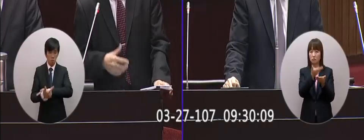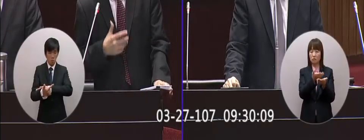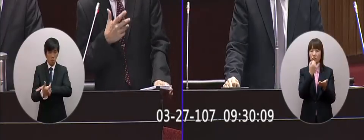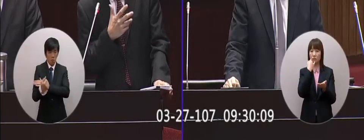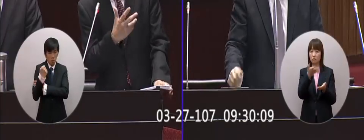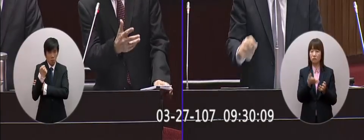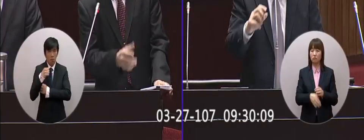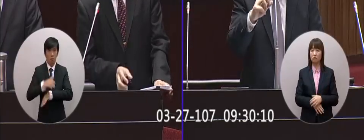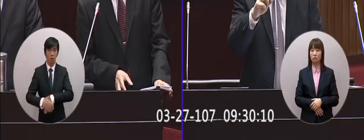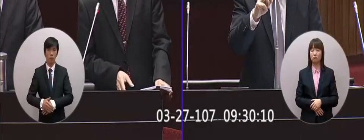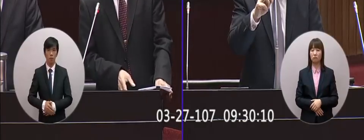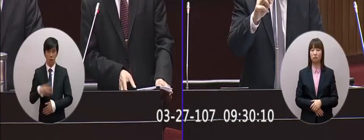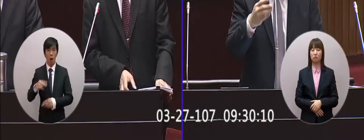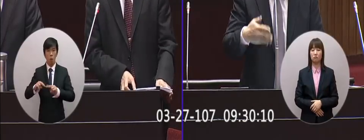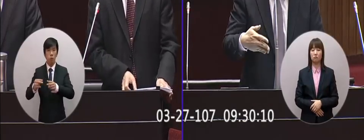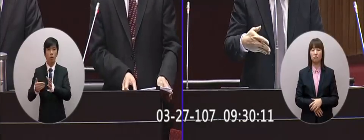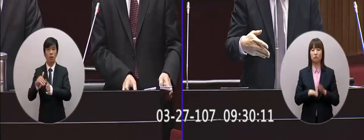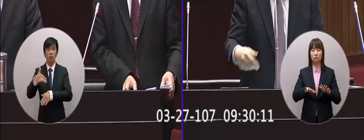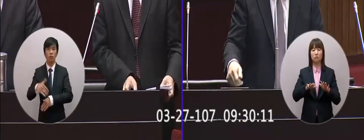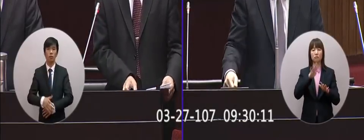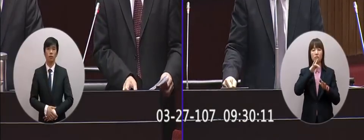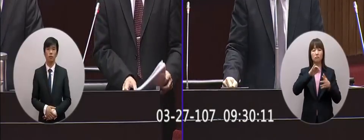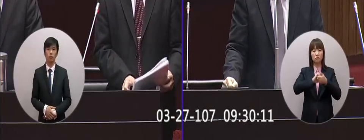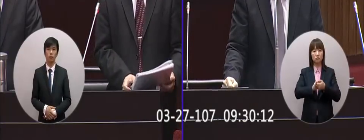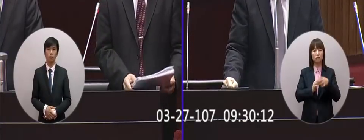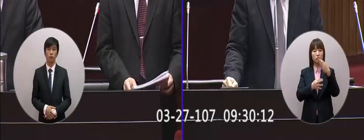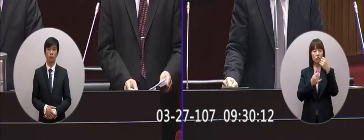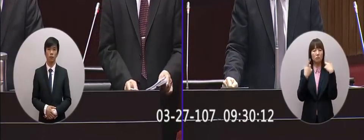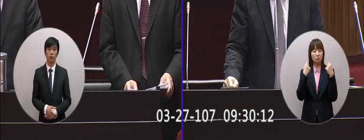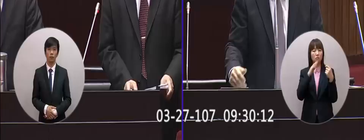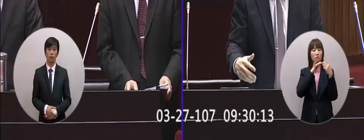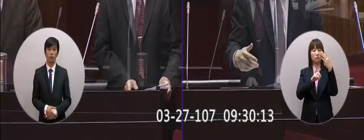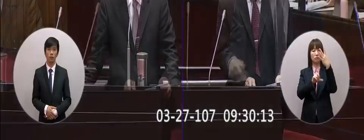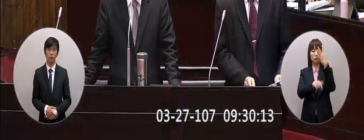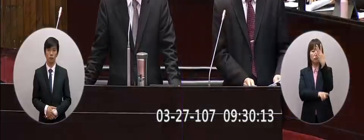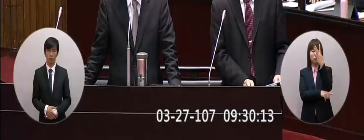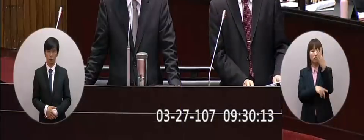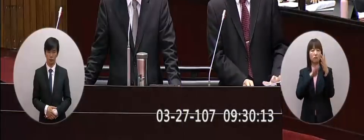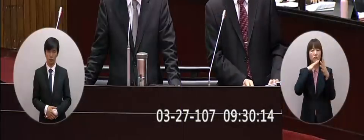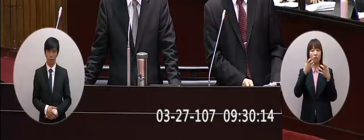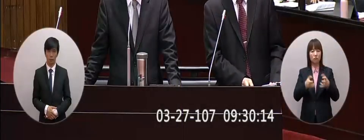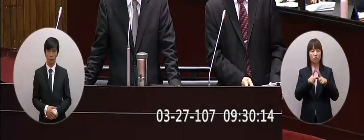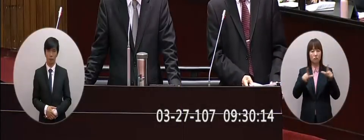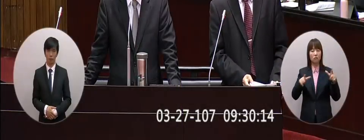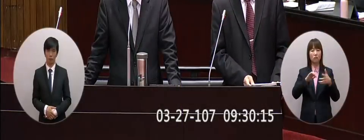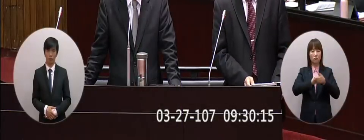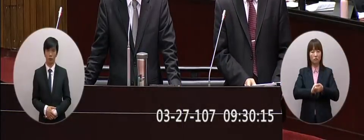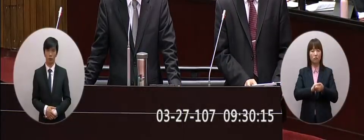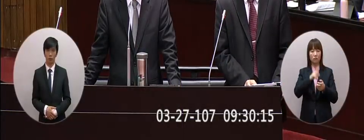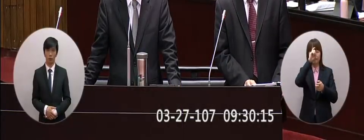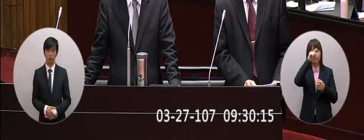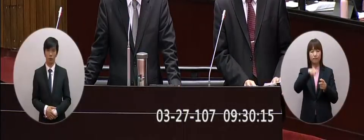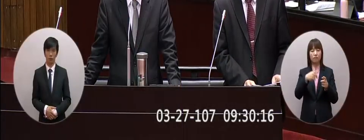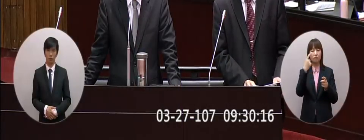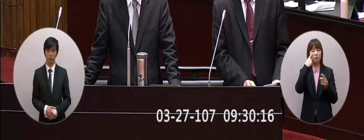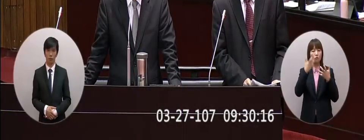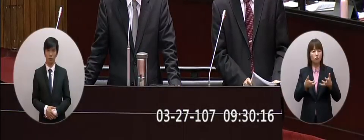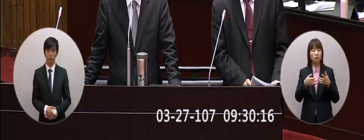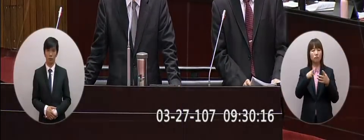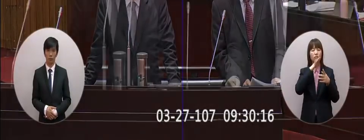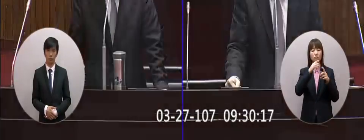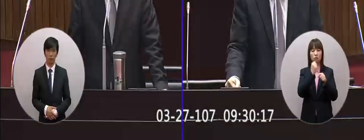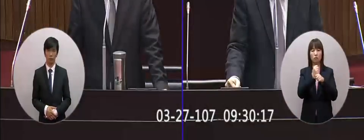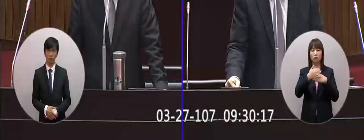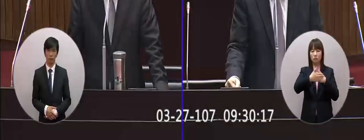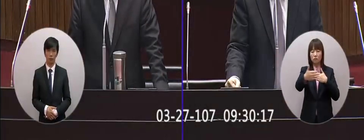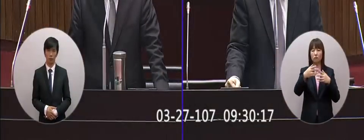尽快，因为我们再把它修正完。 院长，这个既定期程原先预定4月底前来核定这个重大的一个啦，那希望院长再关心一下这个进度，能